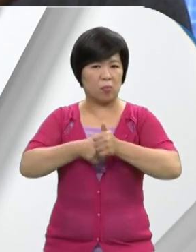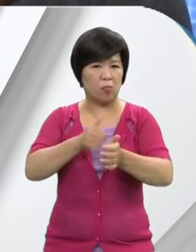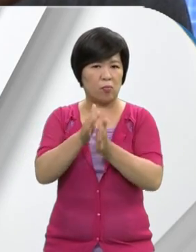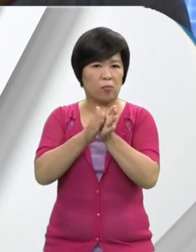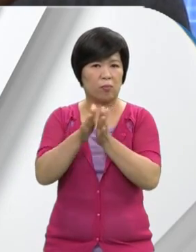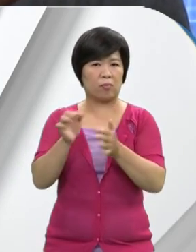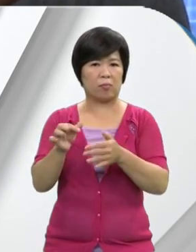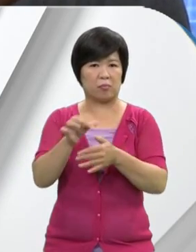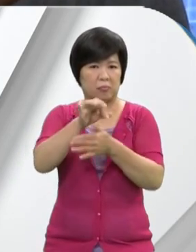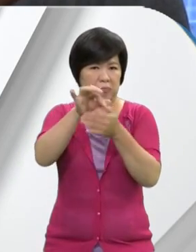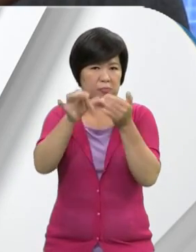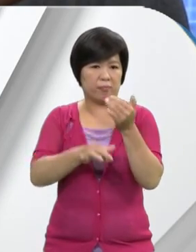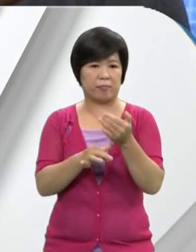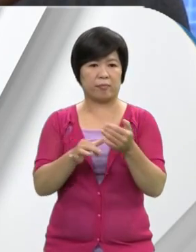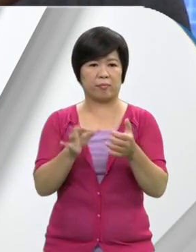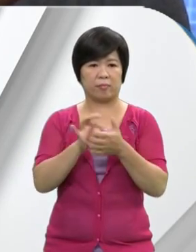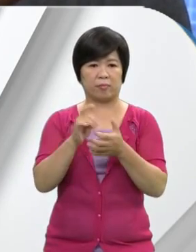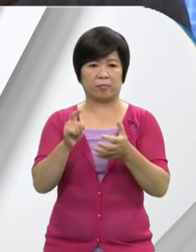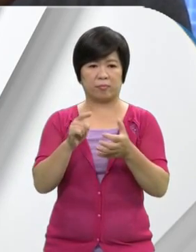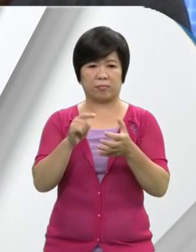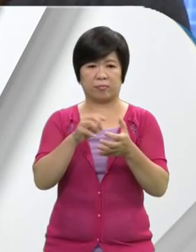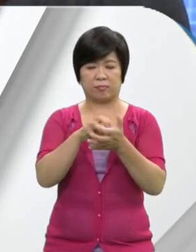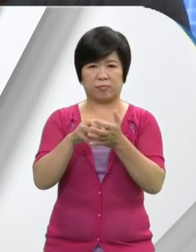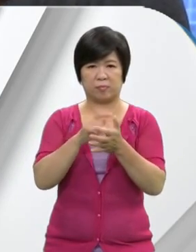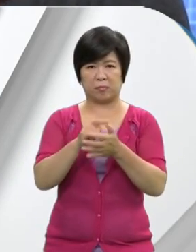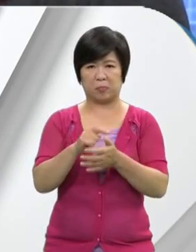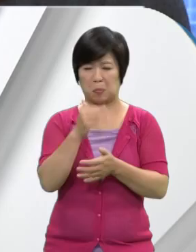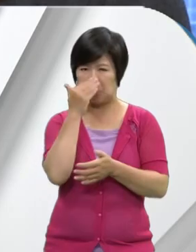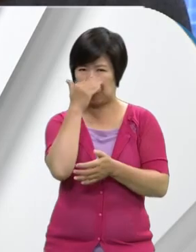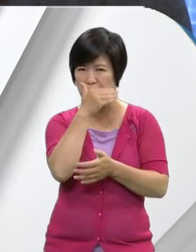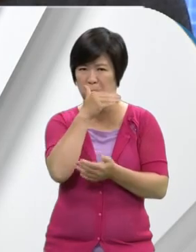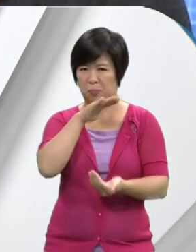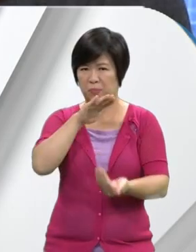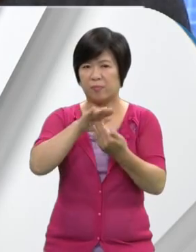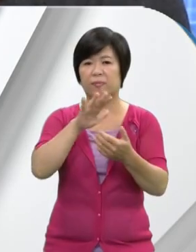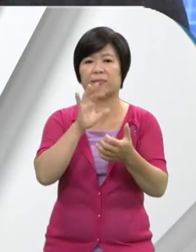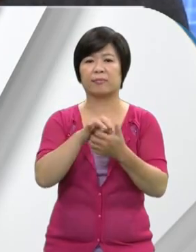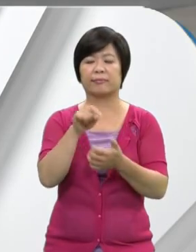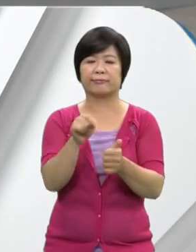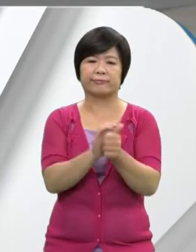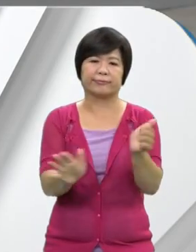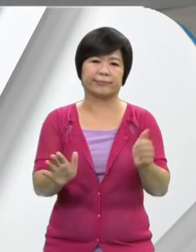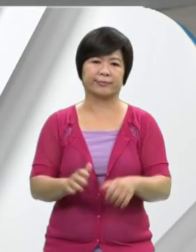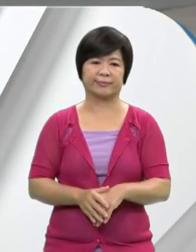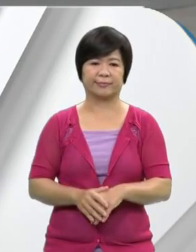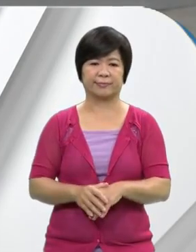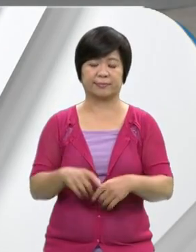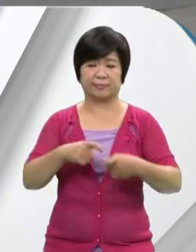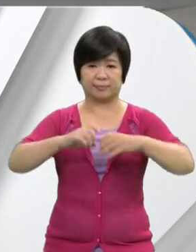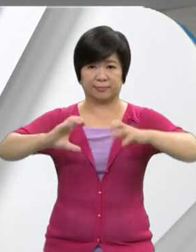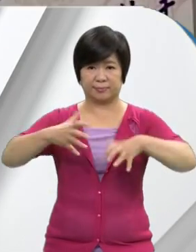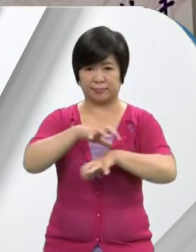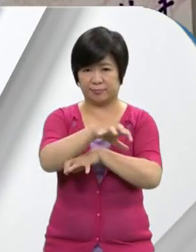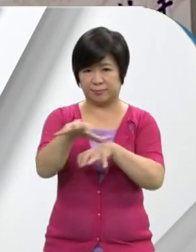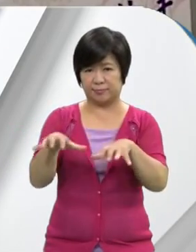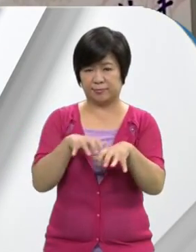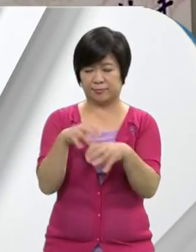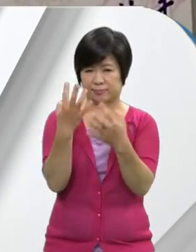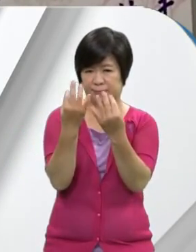或者是在零组件上面的一个极致一个效果情况下，会去造成的一个状况。 就联合国环境署的统